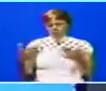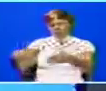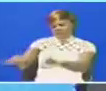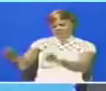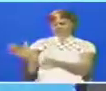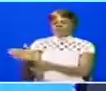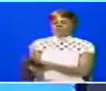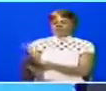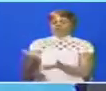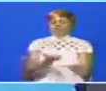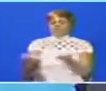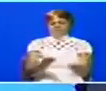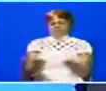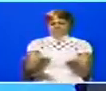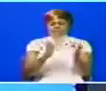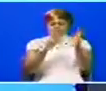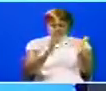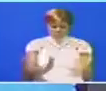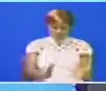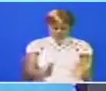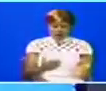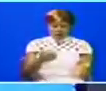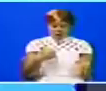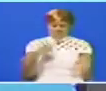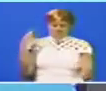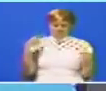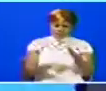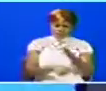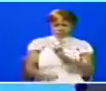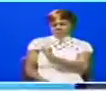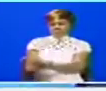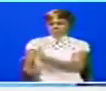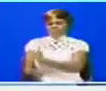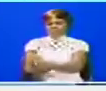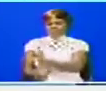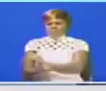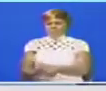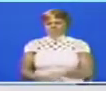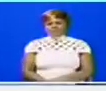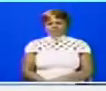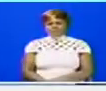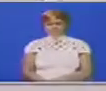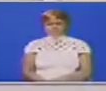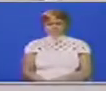biashara ya samaki. Mwanahabari Shadrack Miti na kina cha taarifa hii.